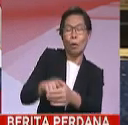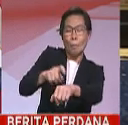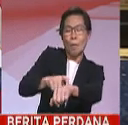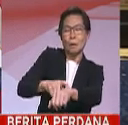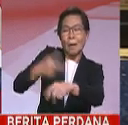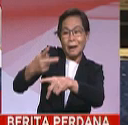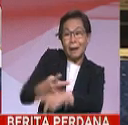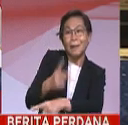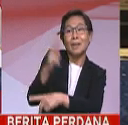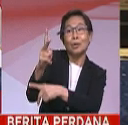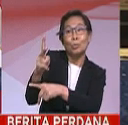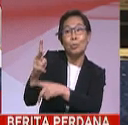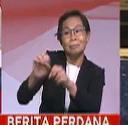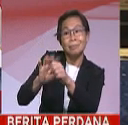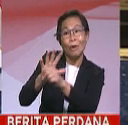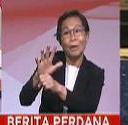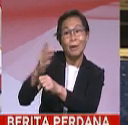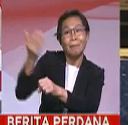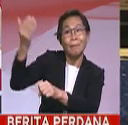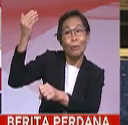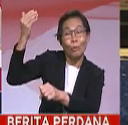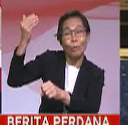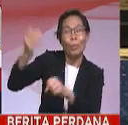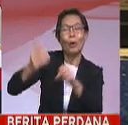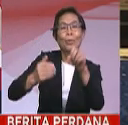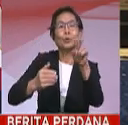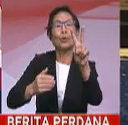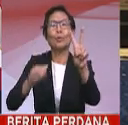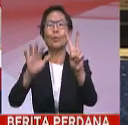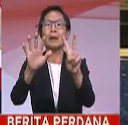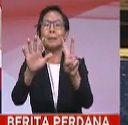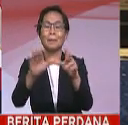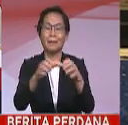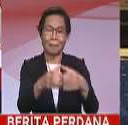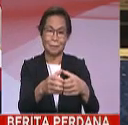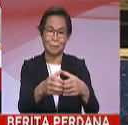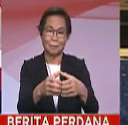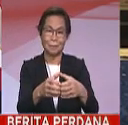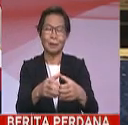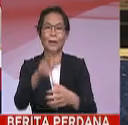semasa gelombang kedua dengan 25 kluster, iaitu